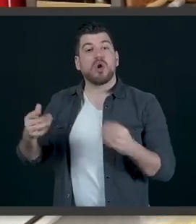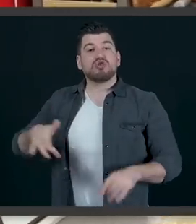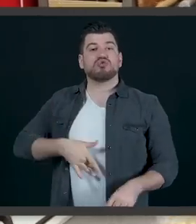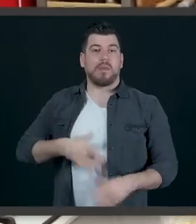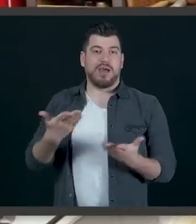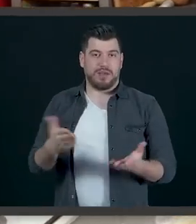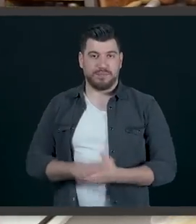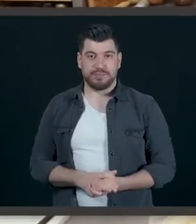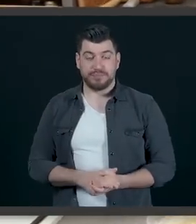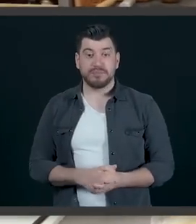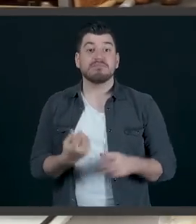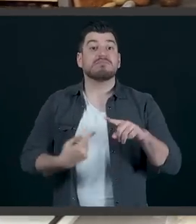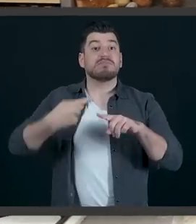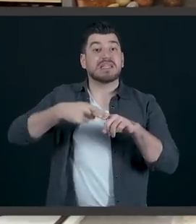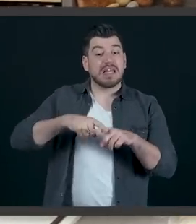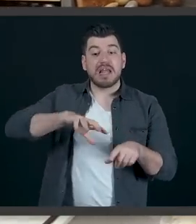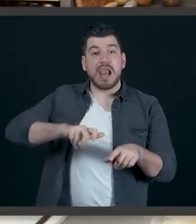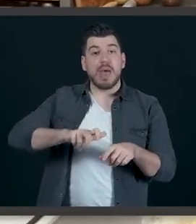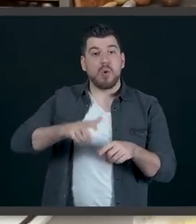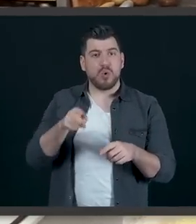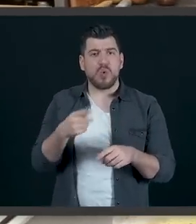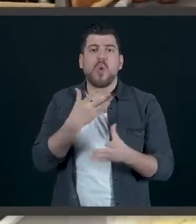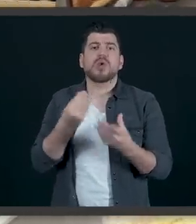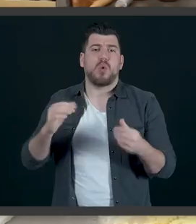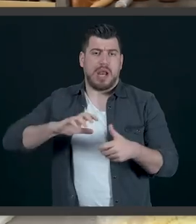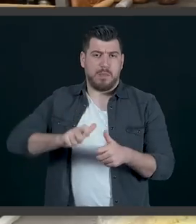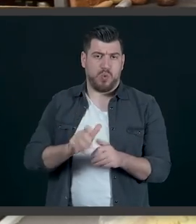Και έχω λίγο λεμονάκι, δεν θέλω πολύ.